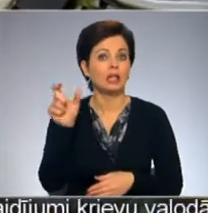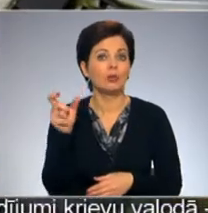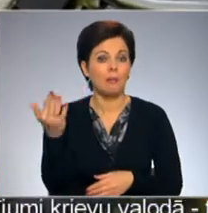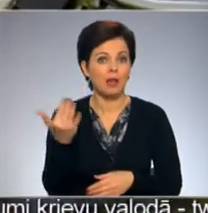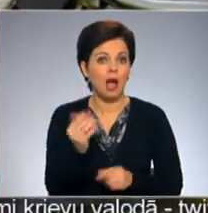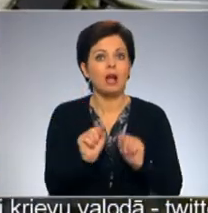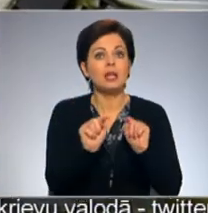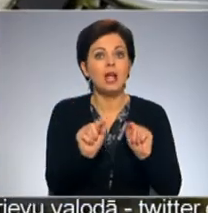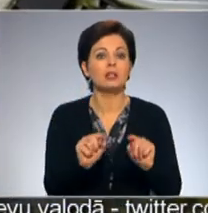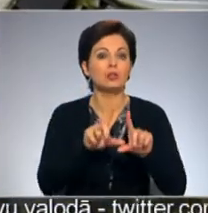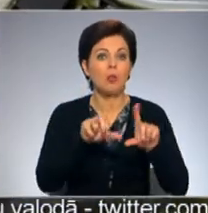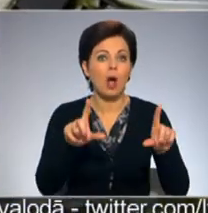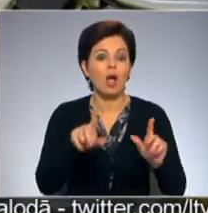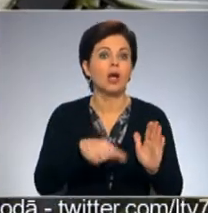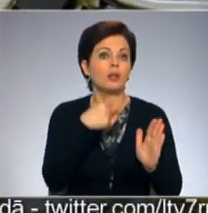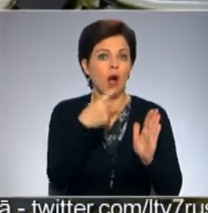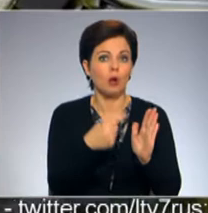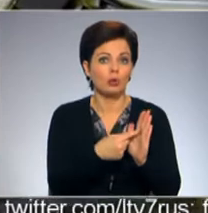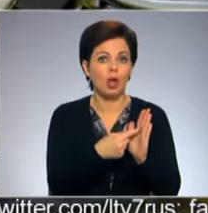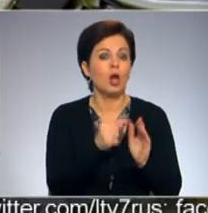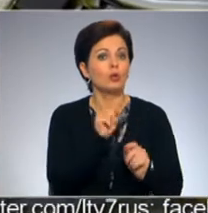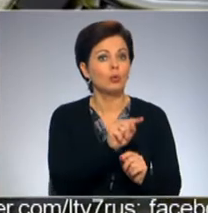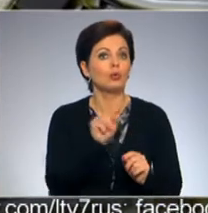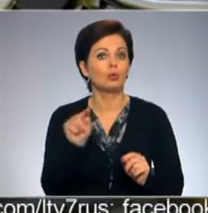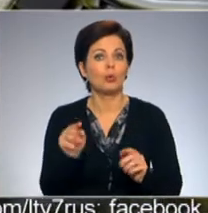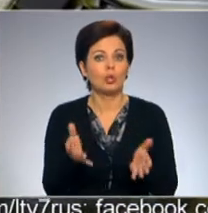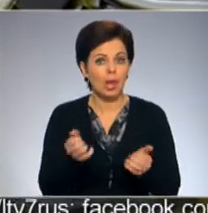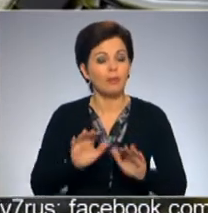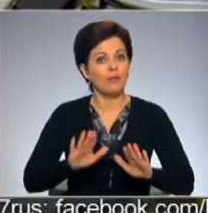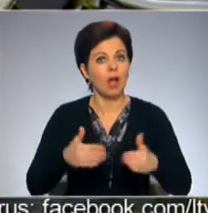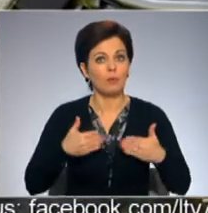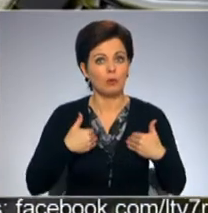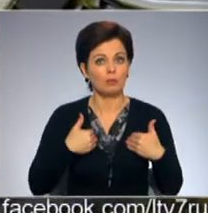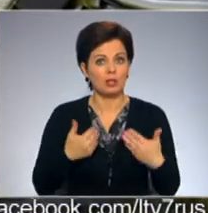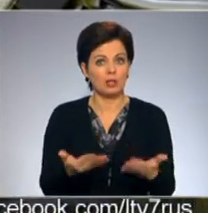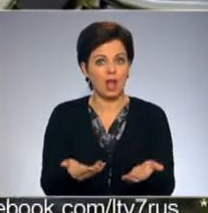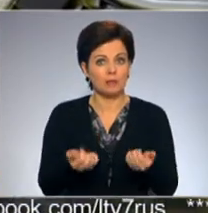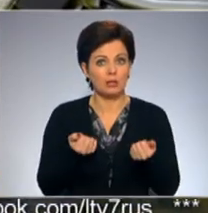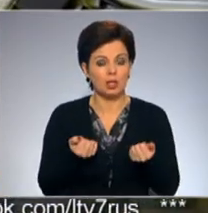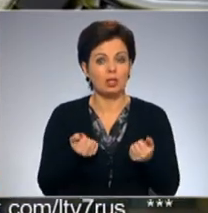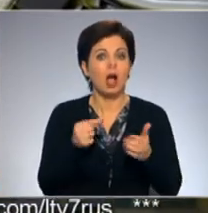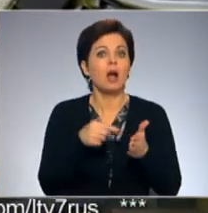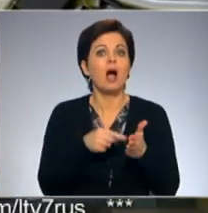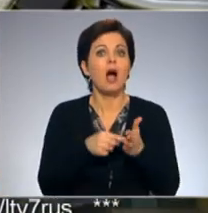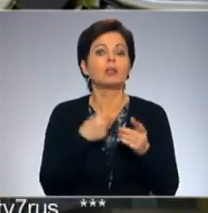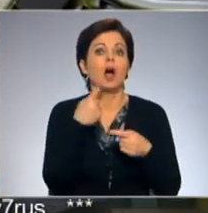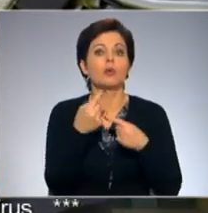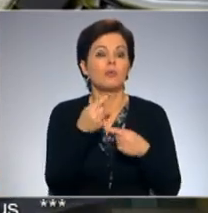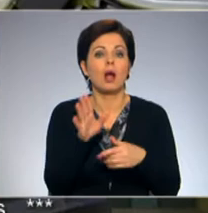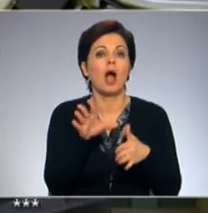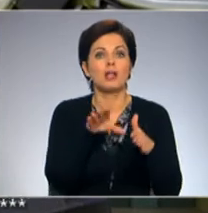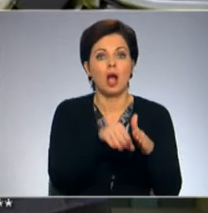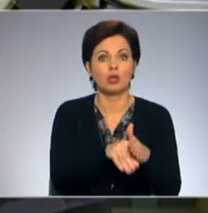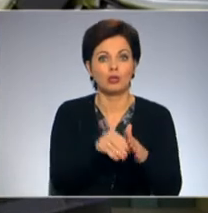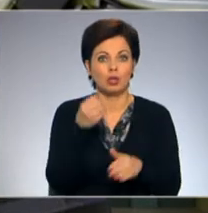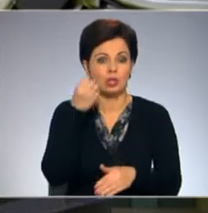iestāties skolā, viņi jautā, mūs tur un tur neņēma, vai jūs mūs ņemsiet? Tad kāda runa ir par iekļaujošo